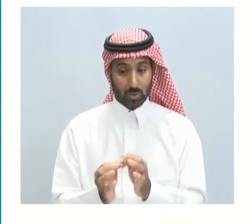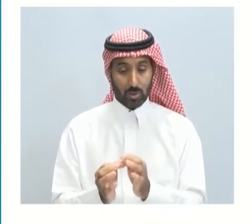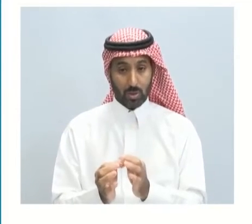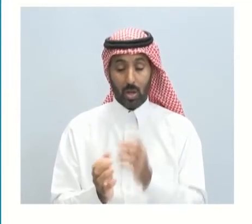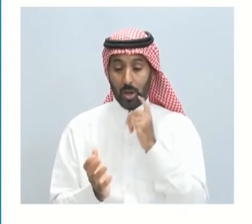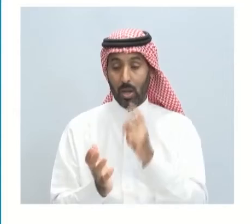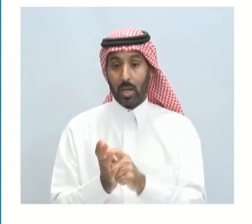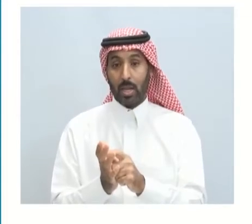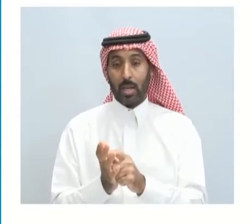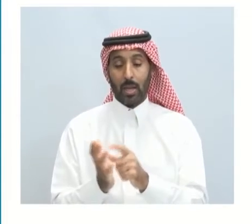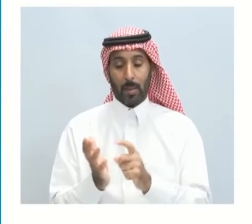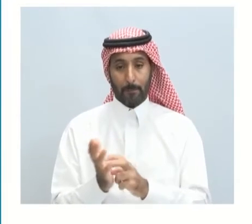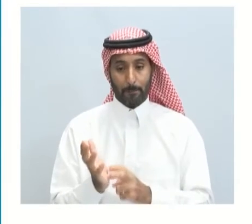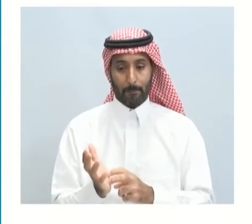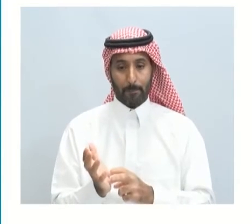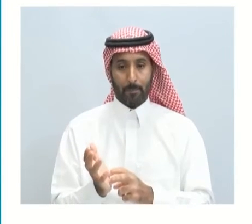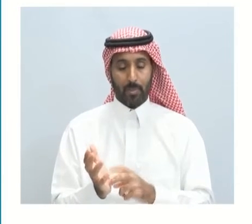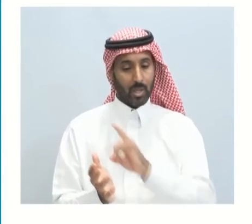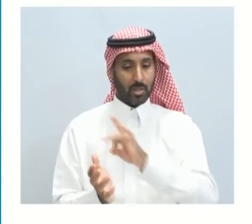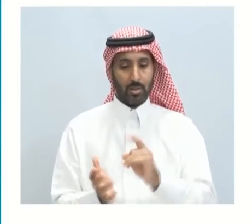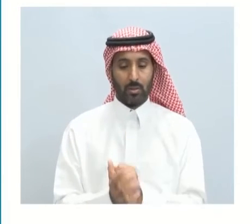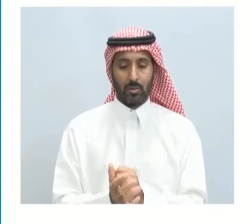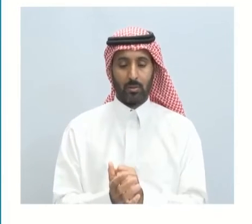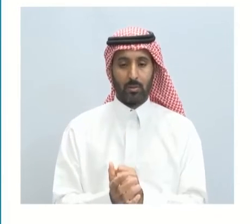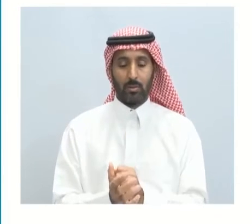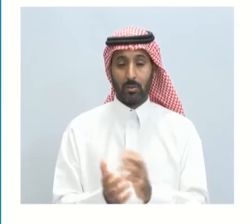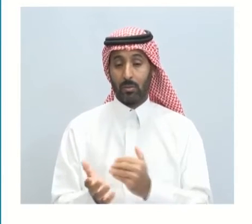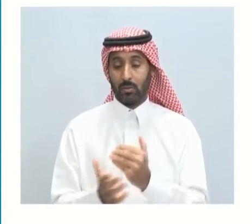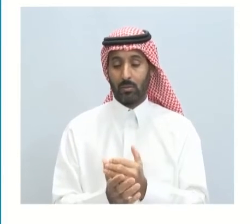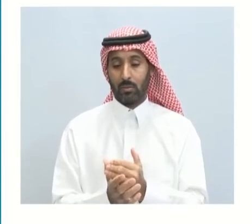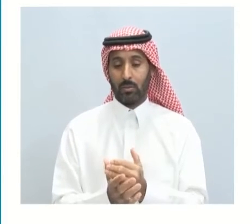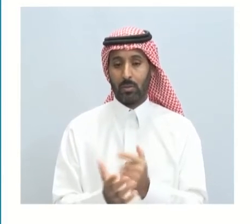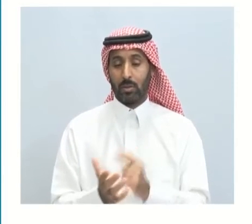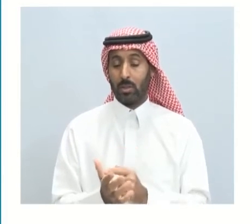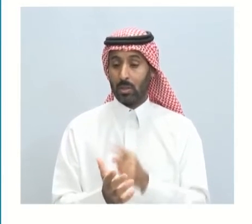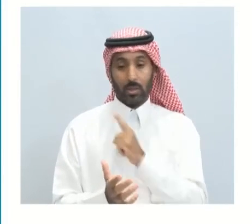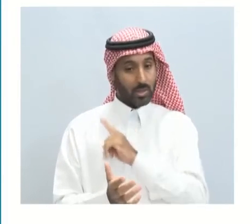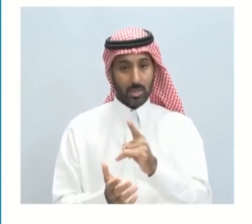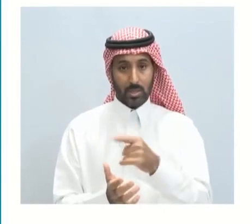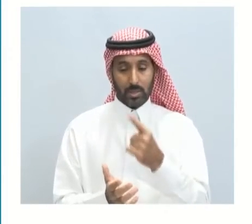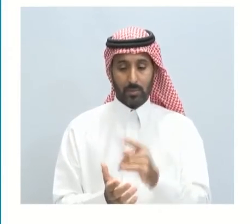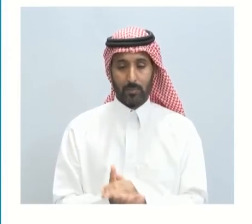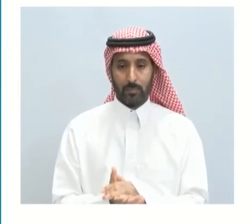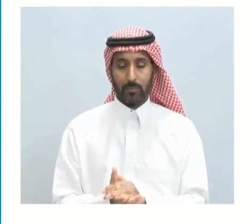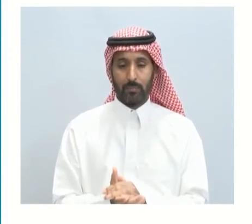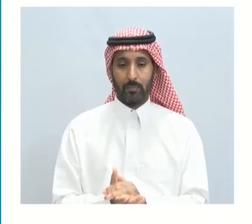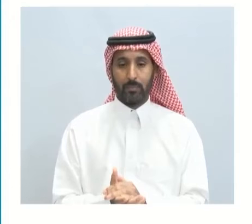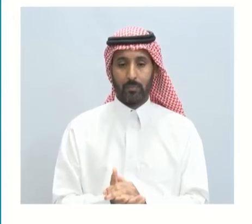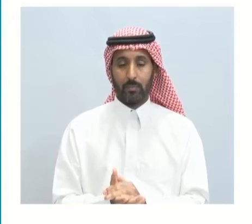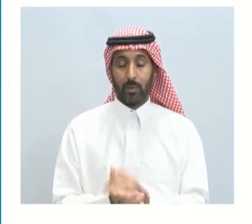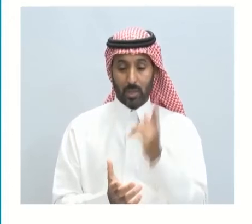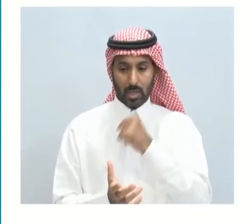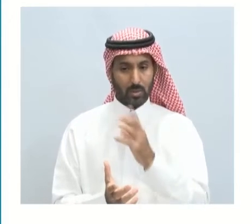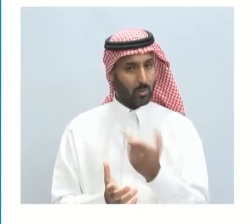والقواعد فاجاب بدر لا لم يقل ذلك ذلك صراحه اذا لابد